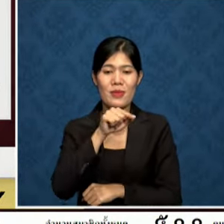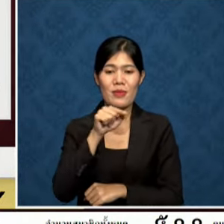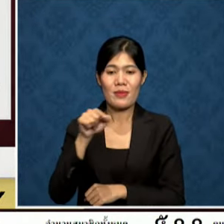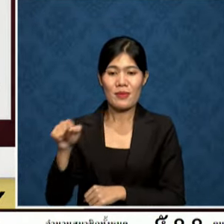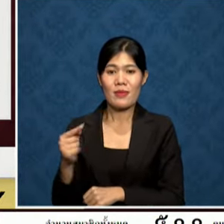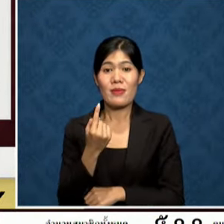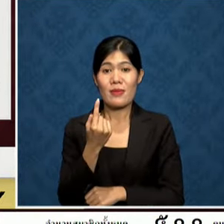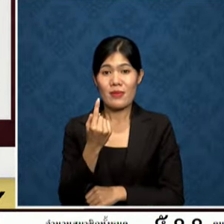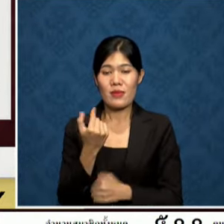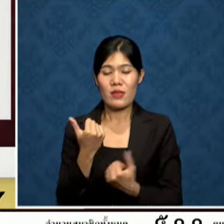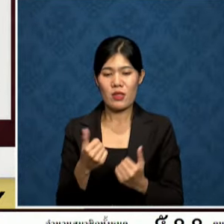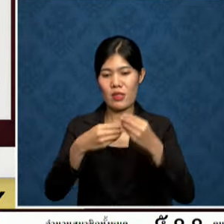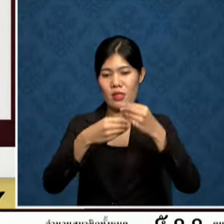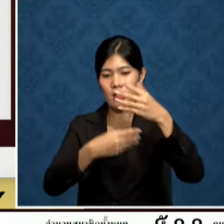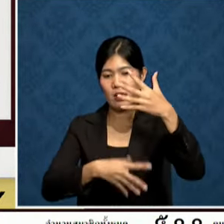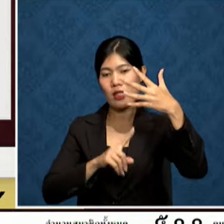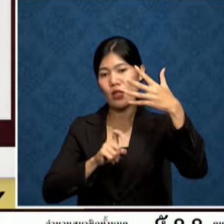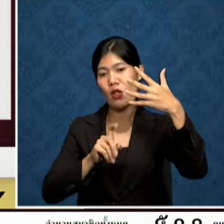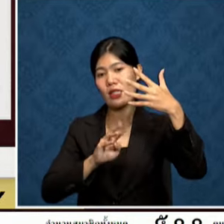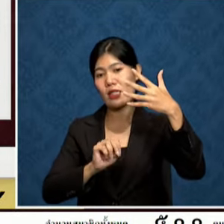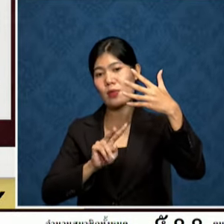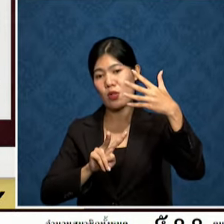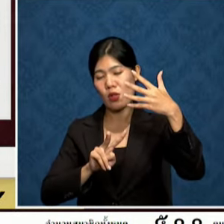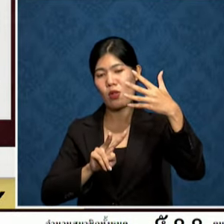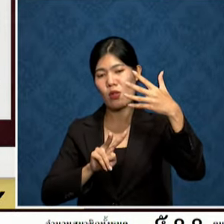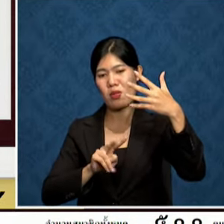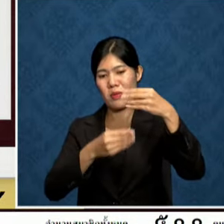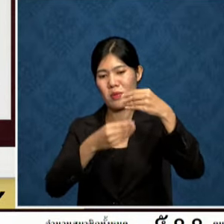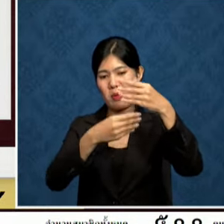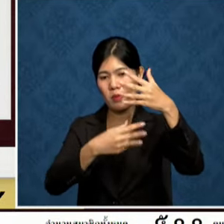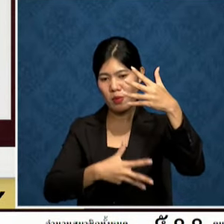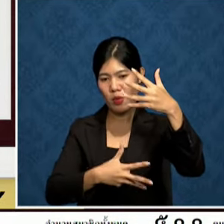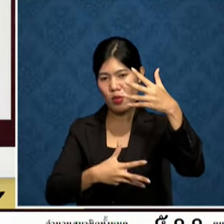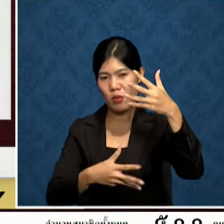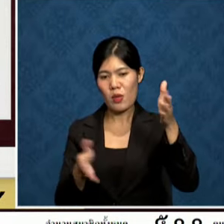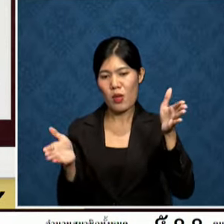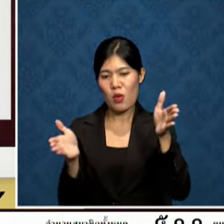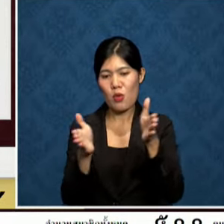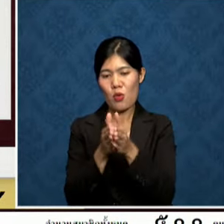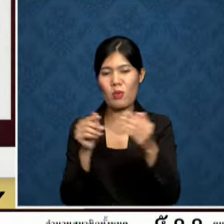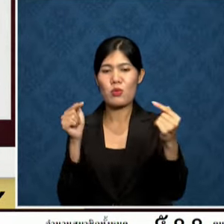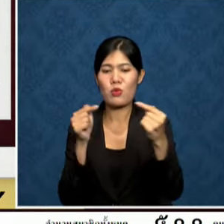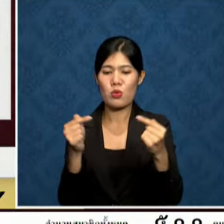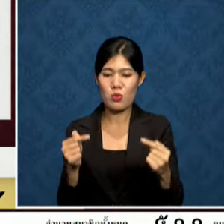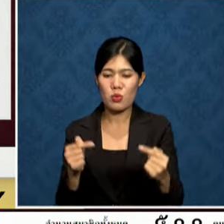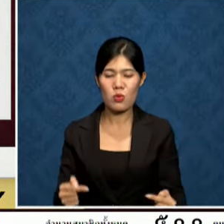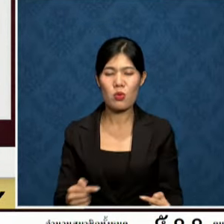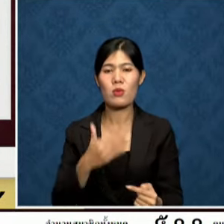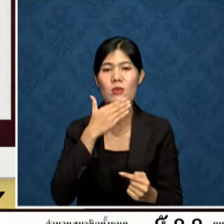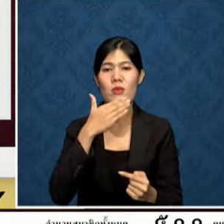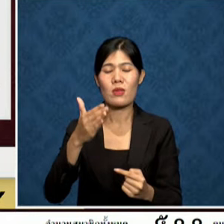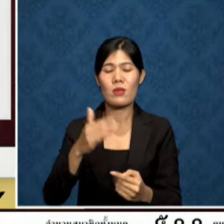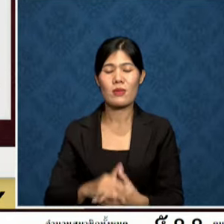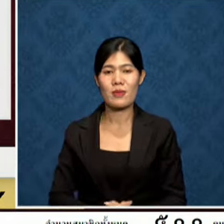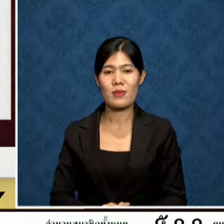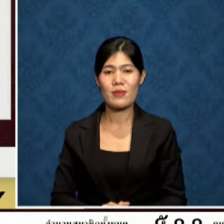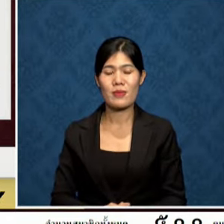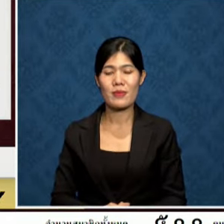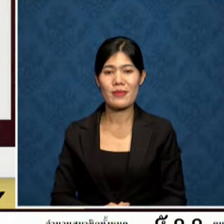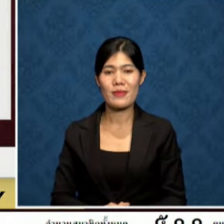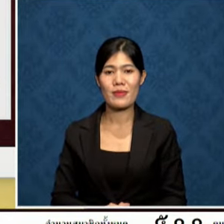ประเด็นนโยบายเนี่ยมันสุดกว้างสุดล่องลอยสุดท้ายอะไรก็ได้มันเข้า 142ประเด็นทั้งนั้นนั่นแหละนะคะเอิ่มไม่ว่าจะเป็น